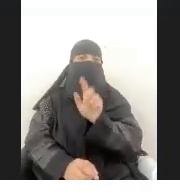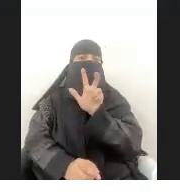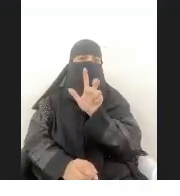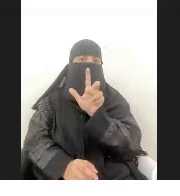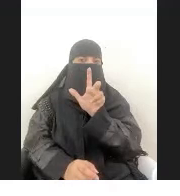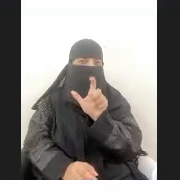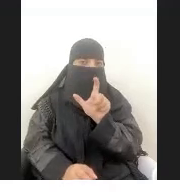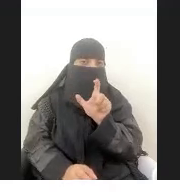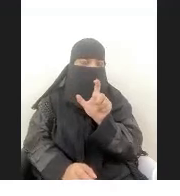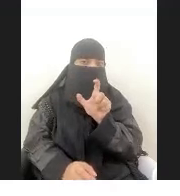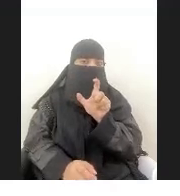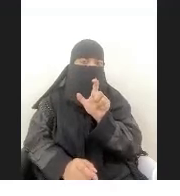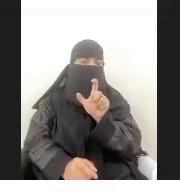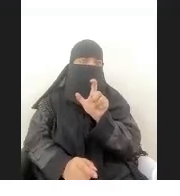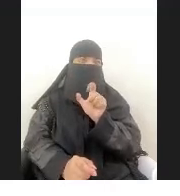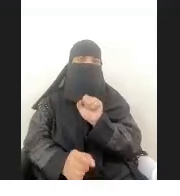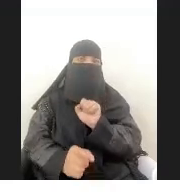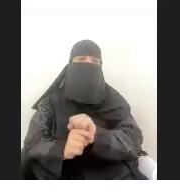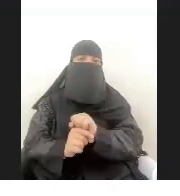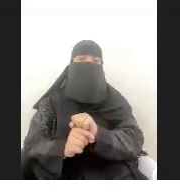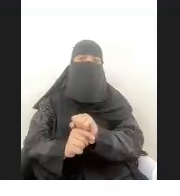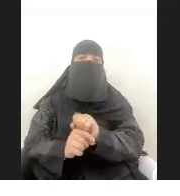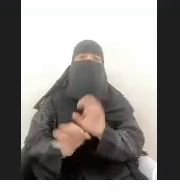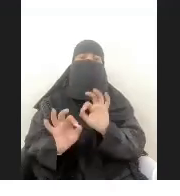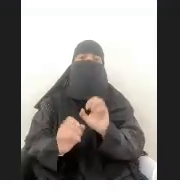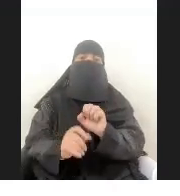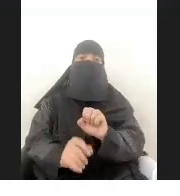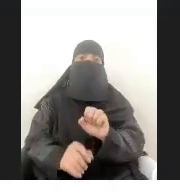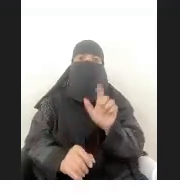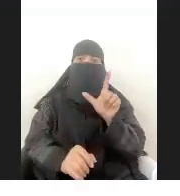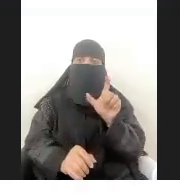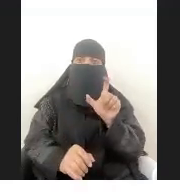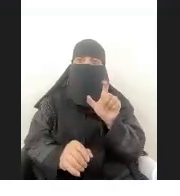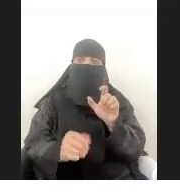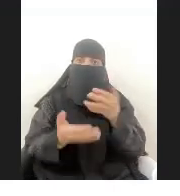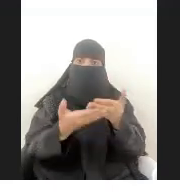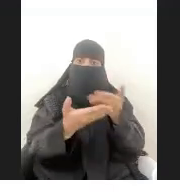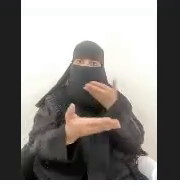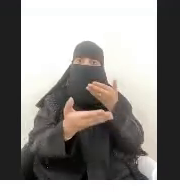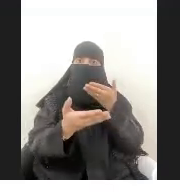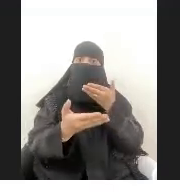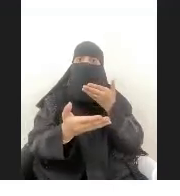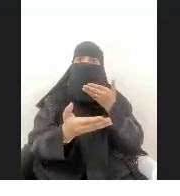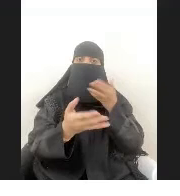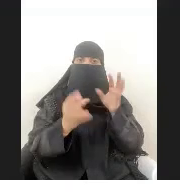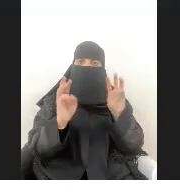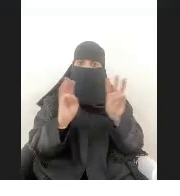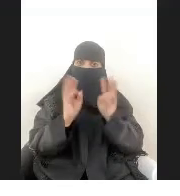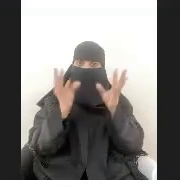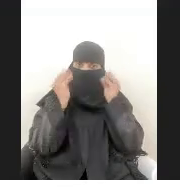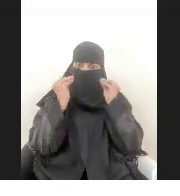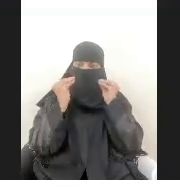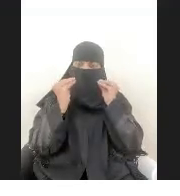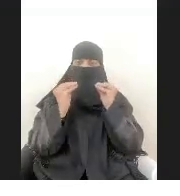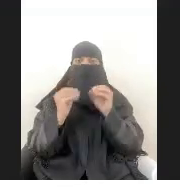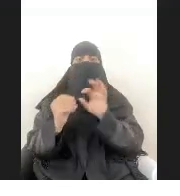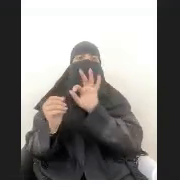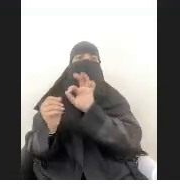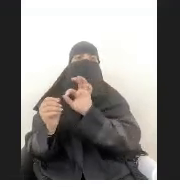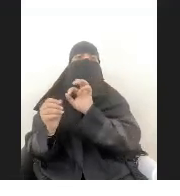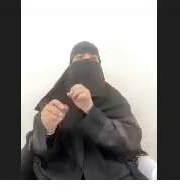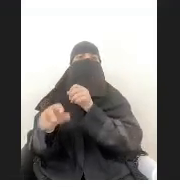يكون أونلاين و 30% حضوري، هذا بالنسبة لنا هو التعلم المدمج. في جامعة تانية